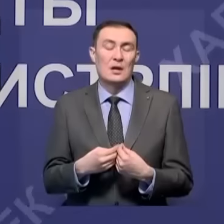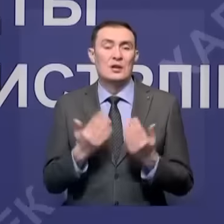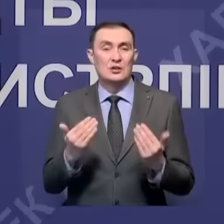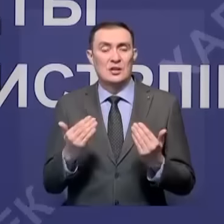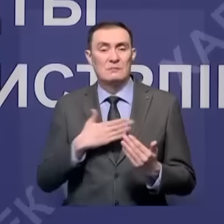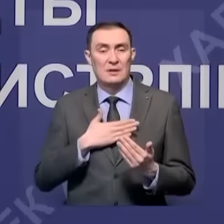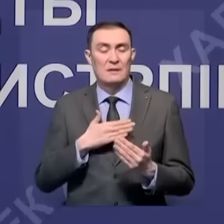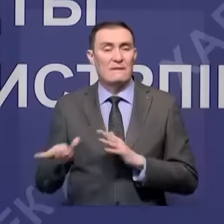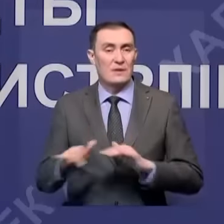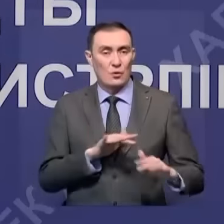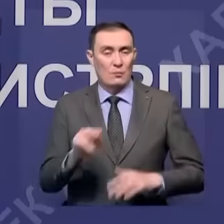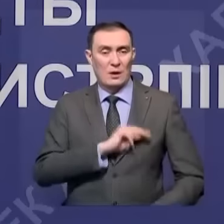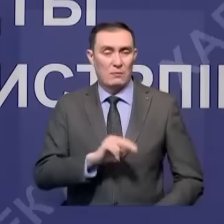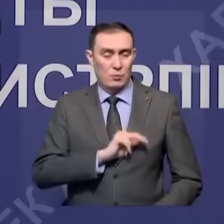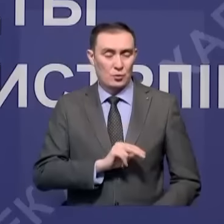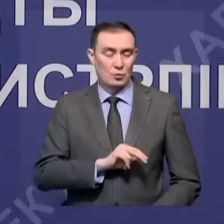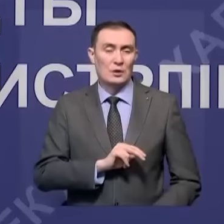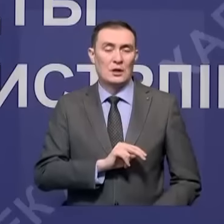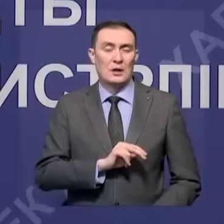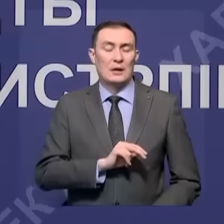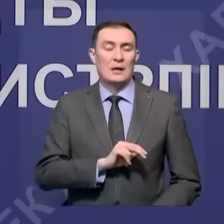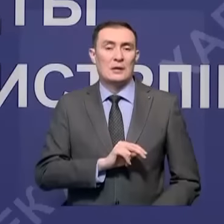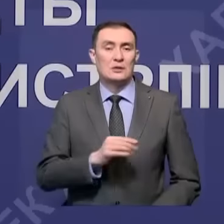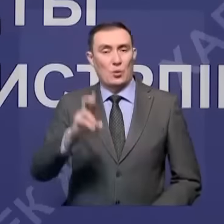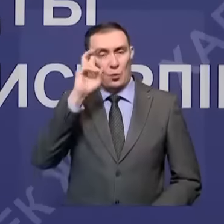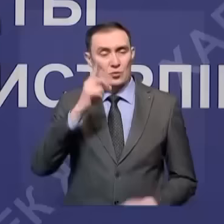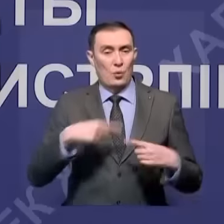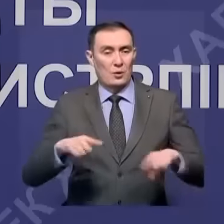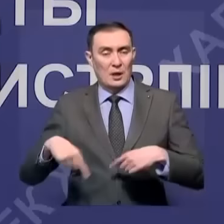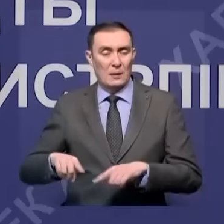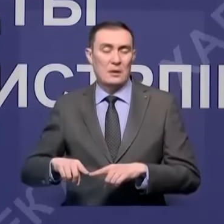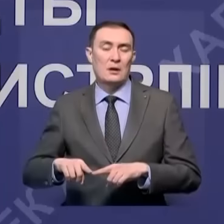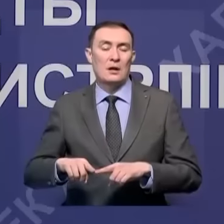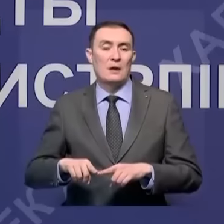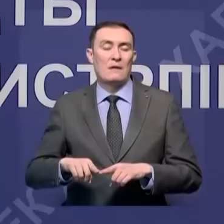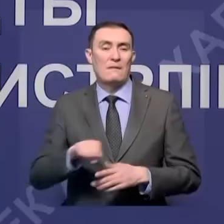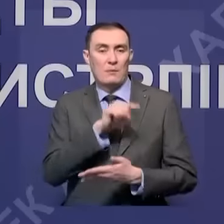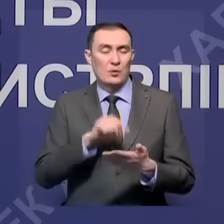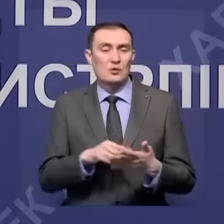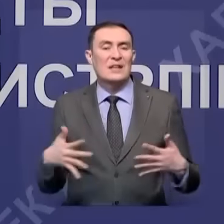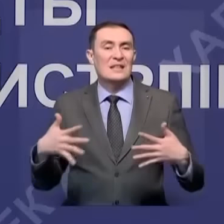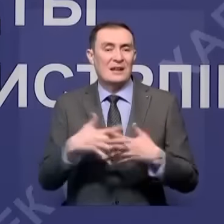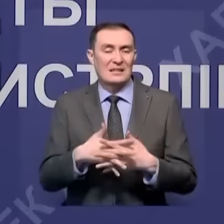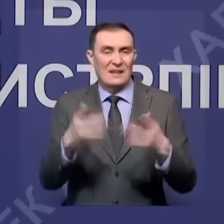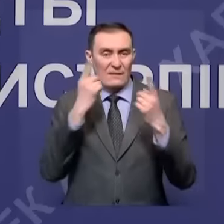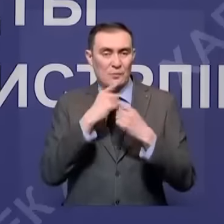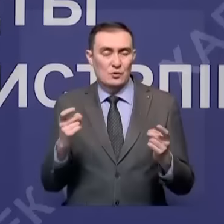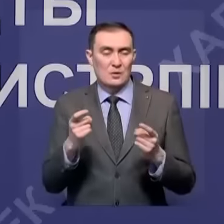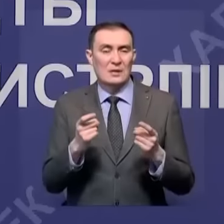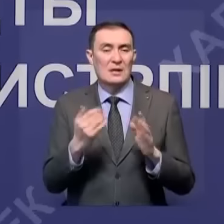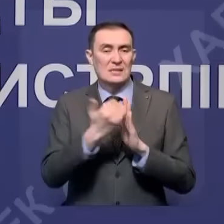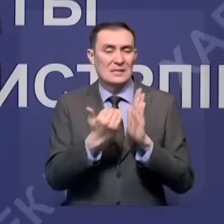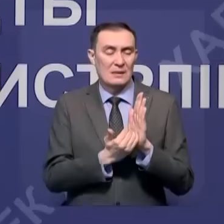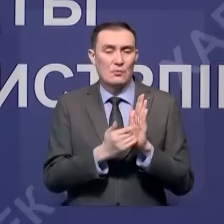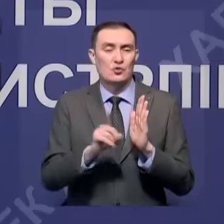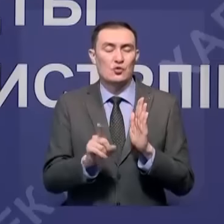мы ведем работу непосредственно с заинтересованными государственными органами в части интеграции информационных систем